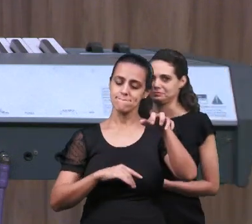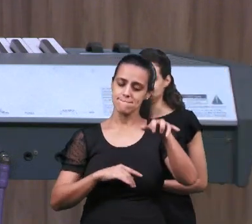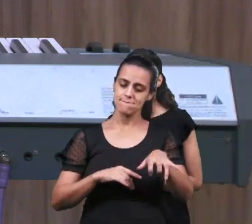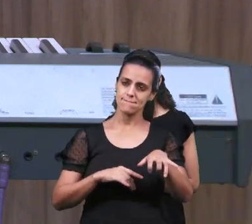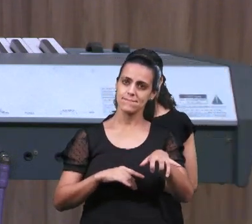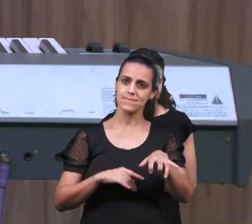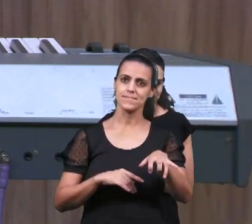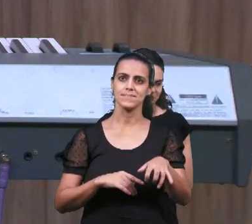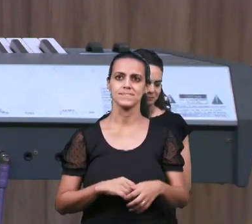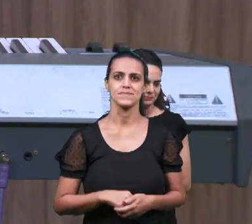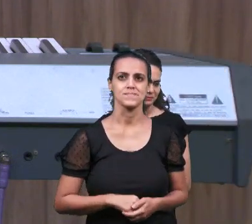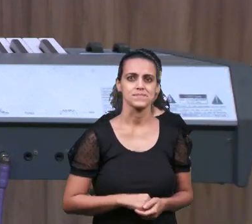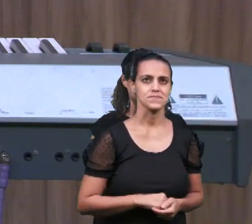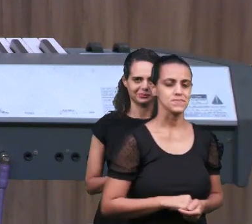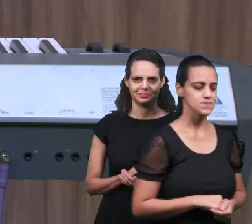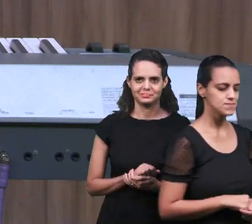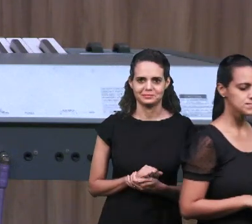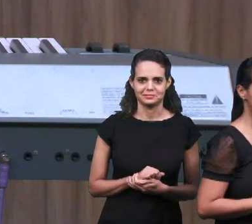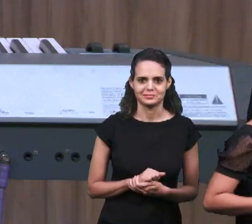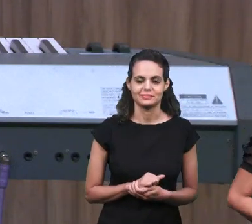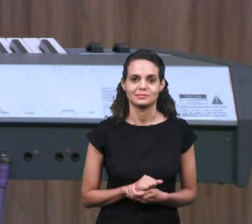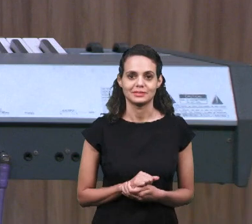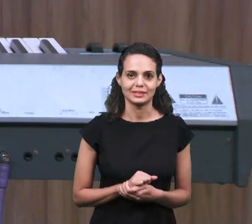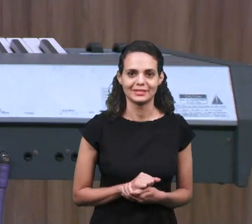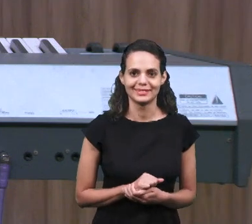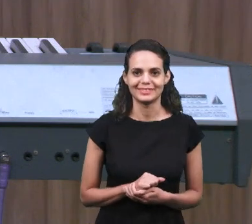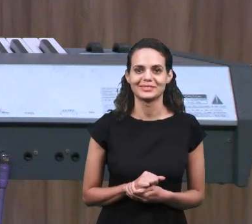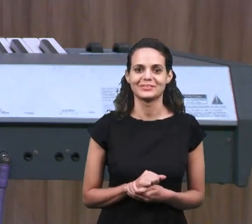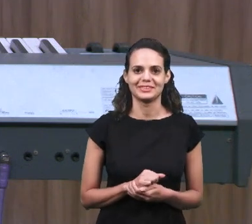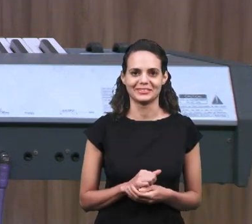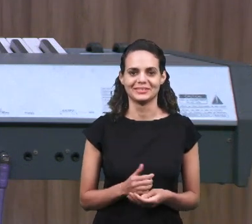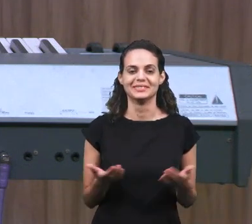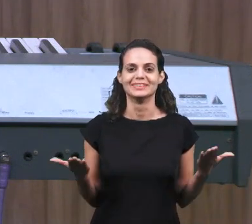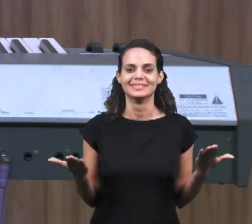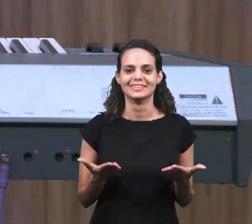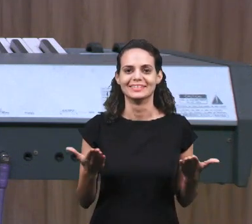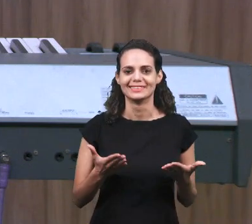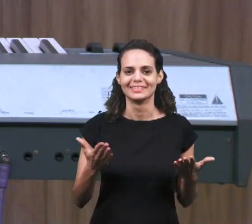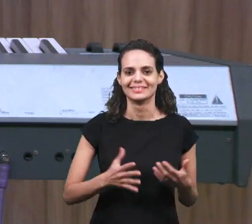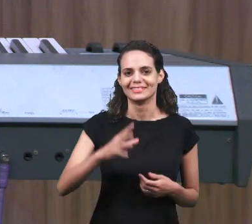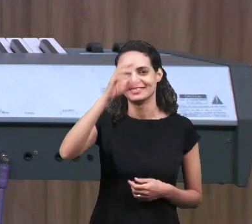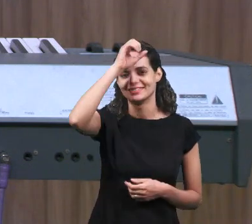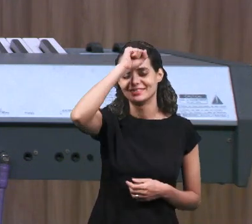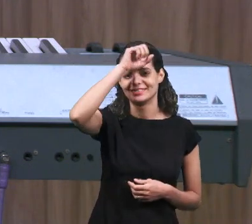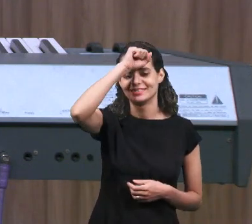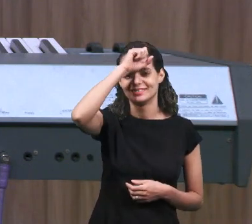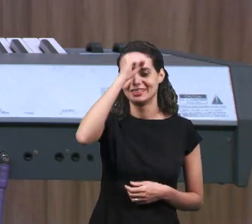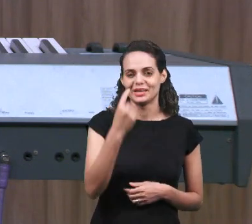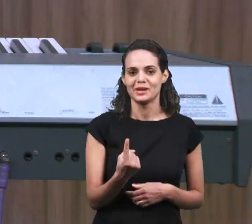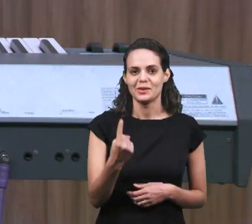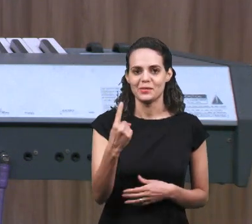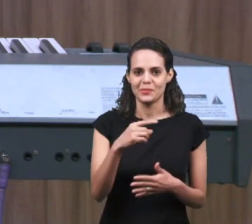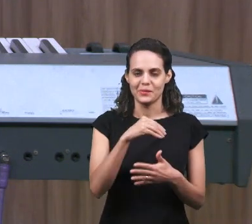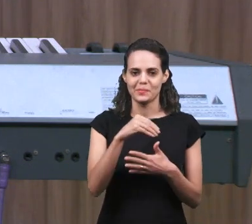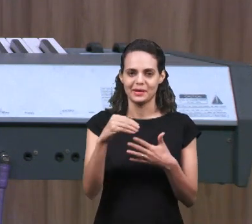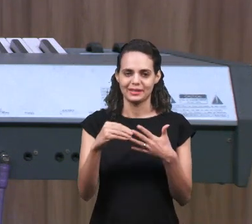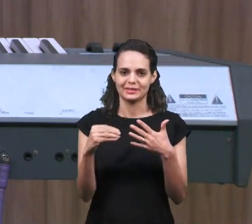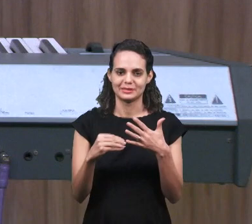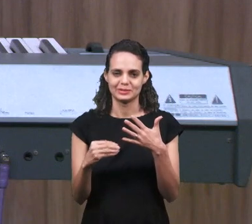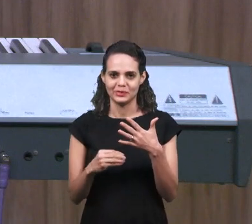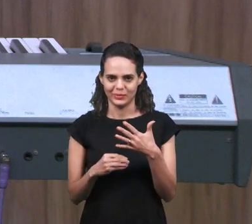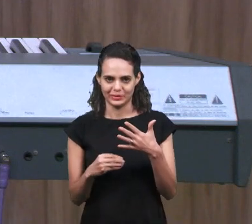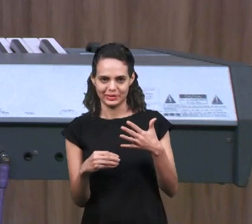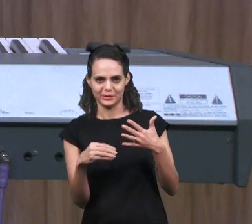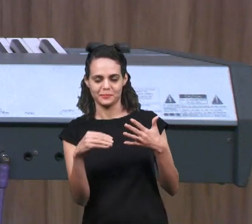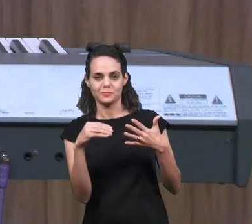gauche. Maintenant, nous allons apprendre et jouer une seule note de l'accord, qui c'est la plus grave,